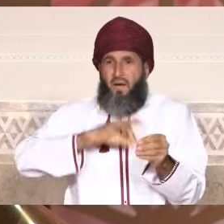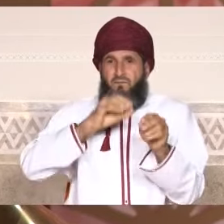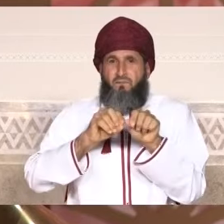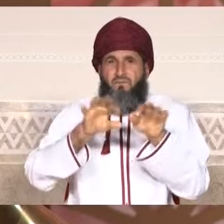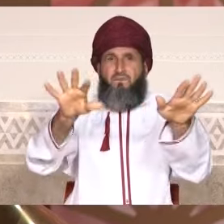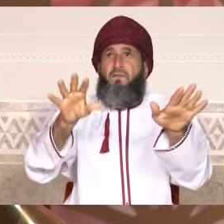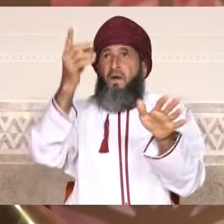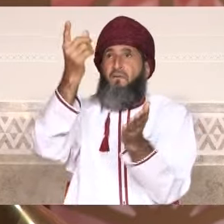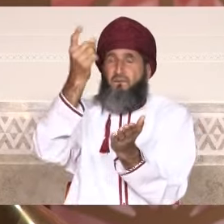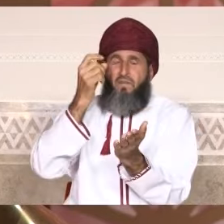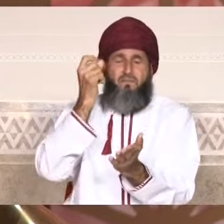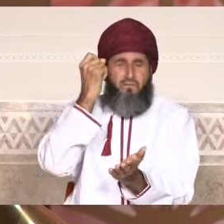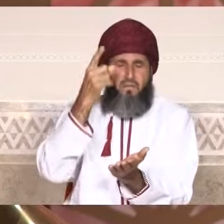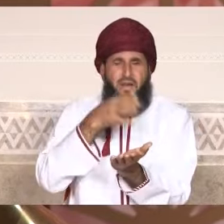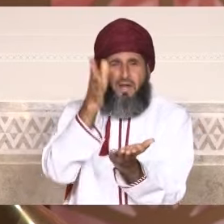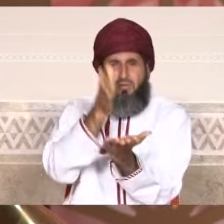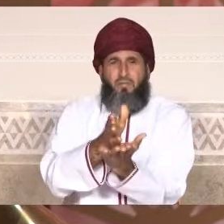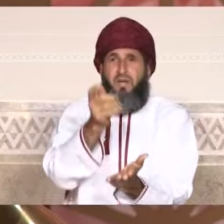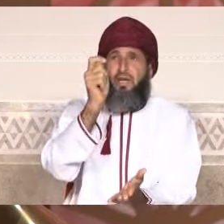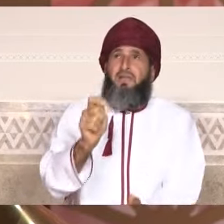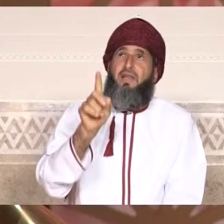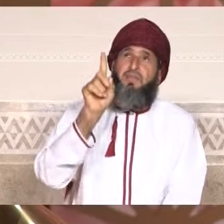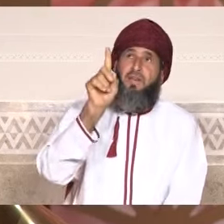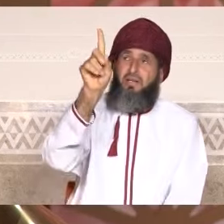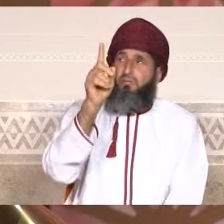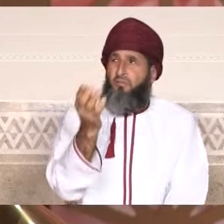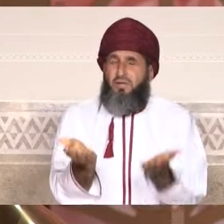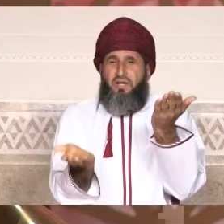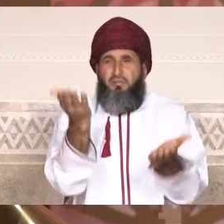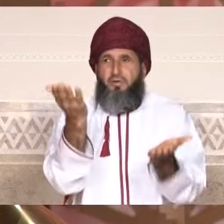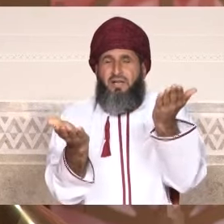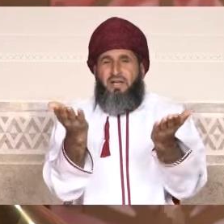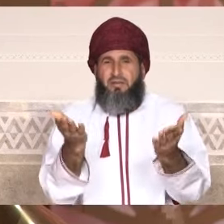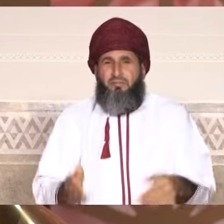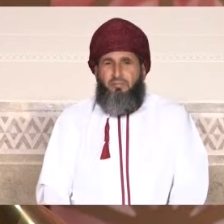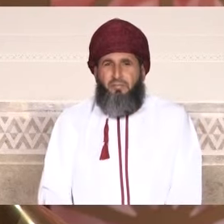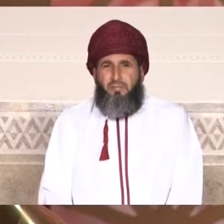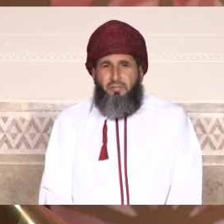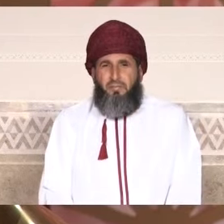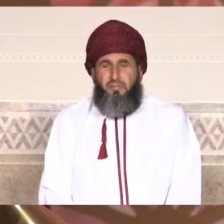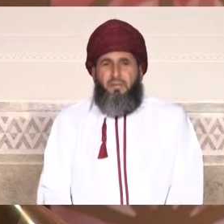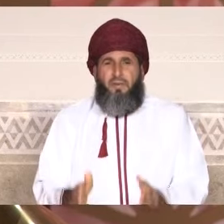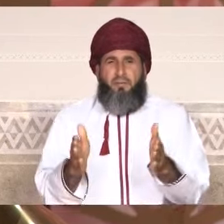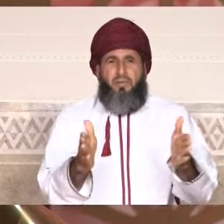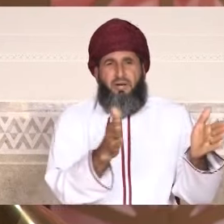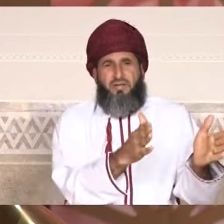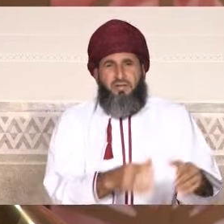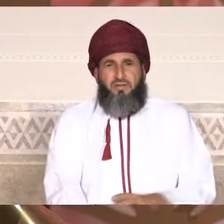نعلم وفهمنا ما لم نفهم، واهدنا إلى الطريق الأقوم، إنك أنت العز الأكرم وأنت الرب وأنت الحكم. أما بعد،